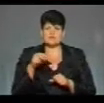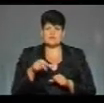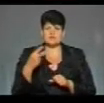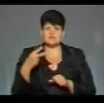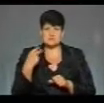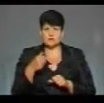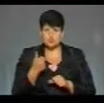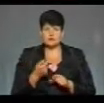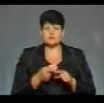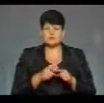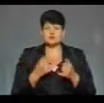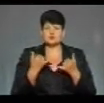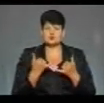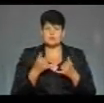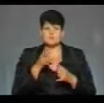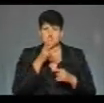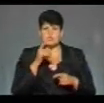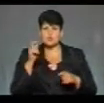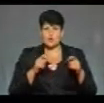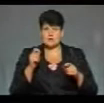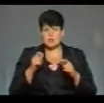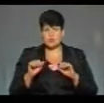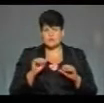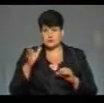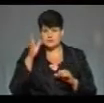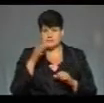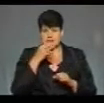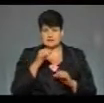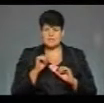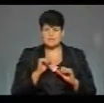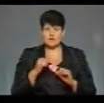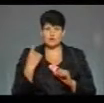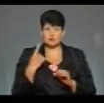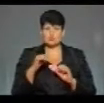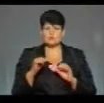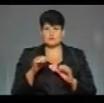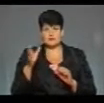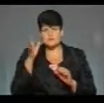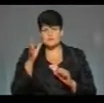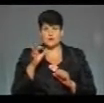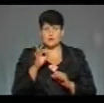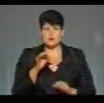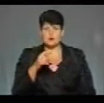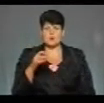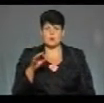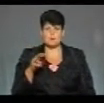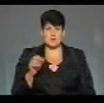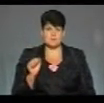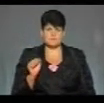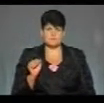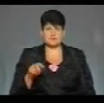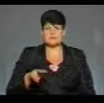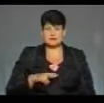року. Про це сьогодні під час колегії управління освіти повідомила керівник обласного управління освіти і науки Ольга Хома.